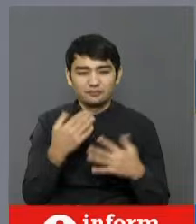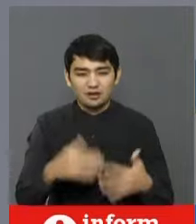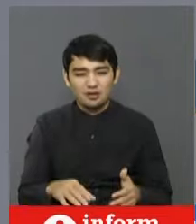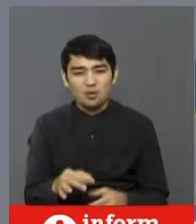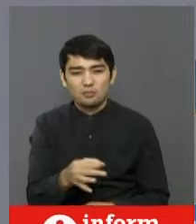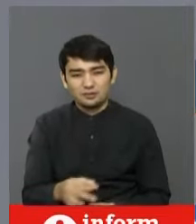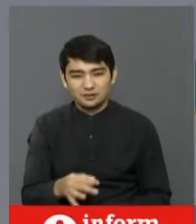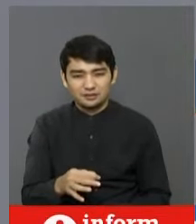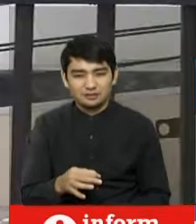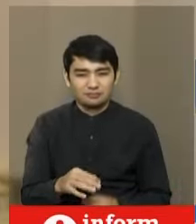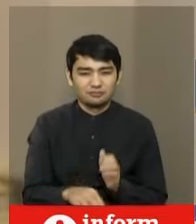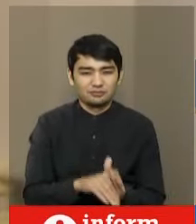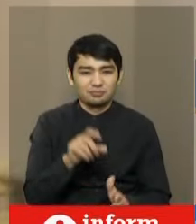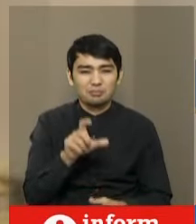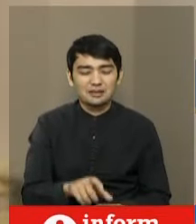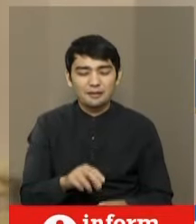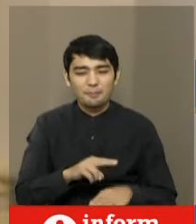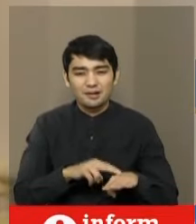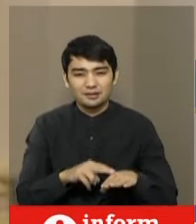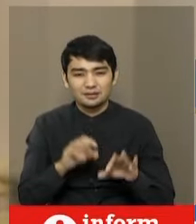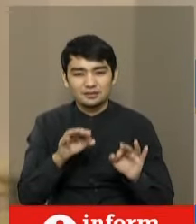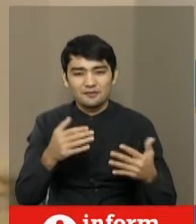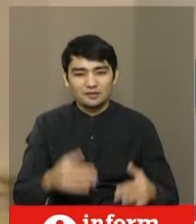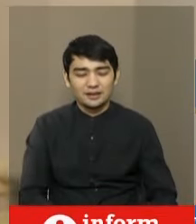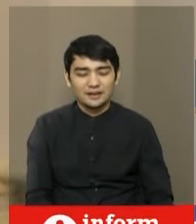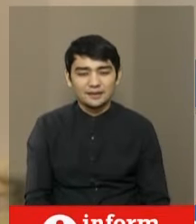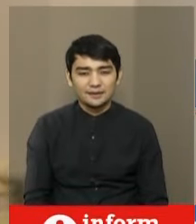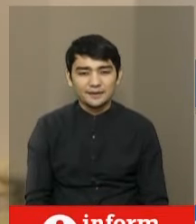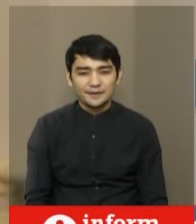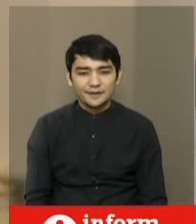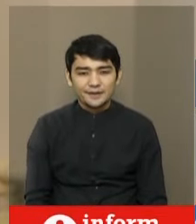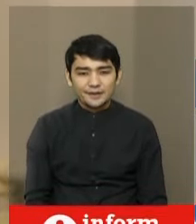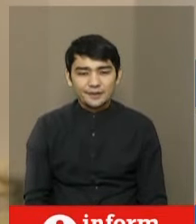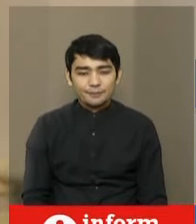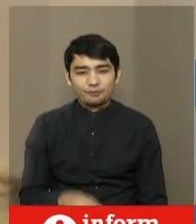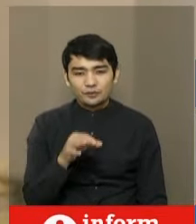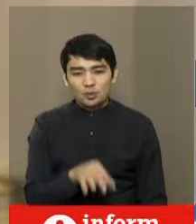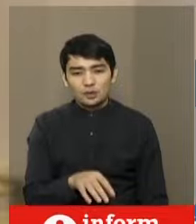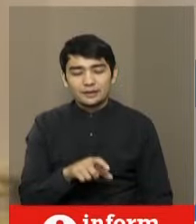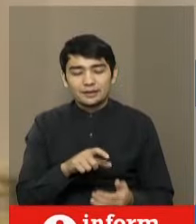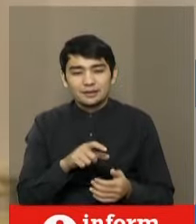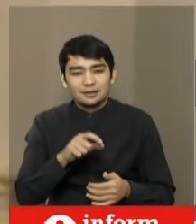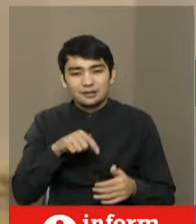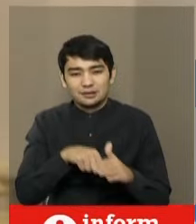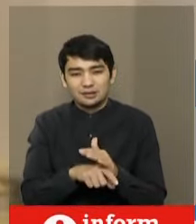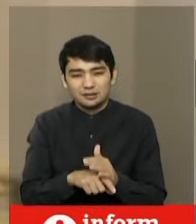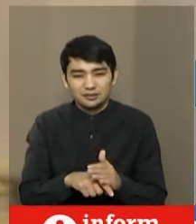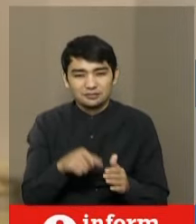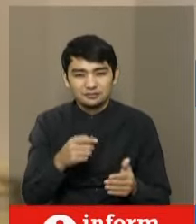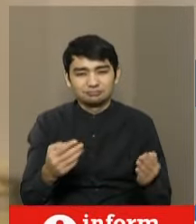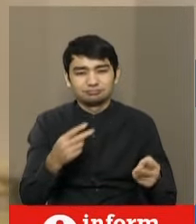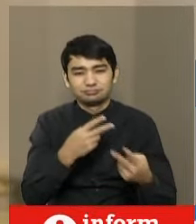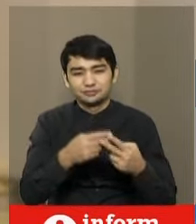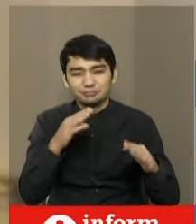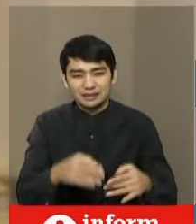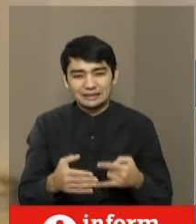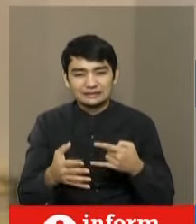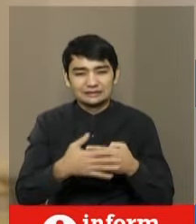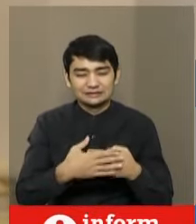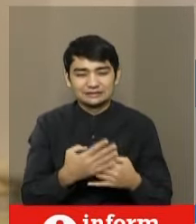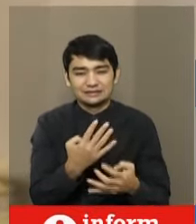департаменте полиции. Дверь камеры. От камеры, сделанной из железной сетки, не заперта, а также окошко, предназначенное